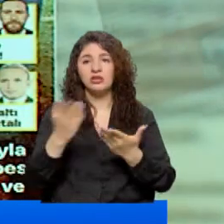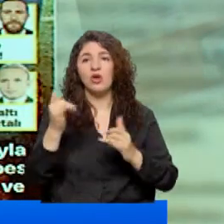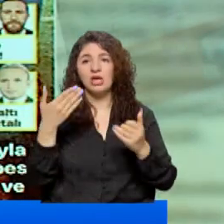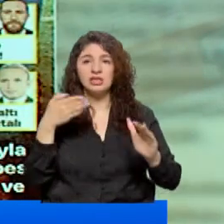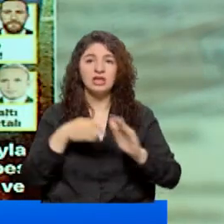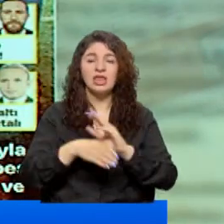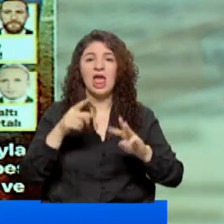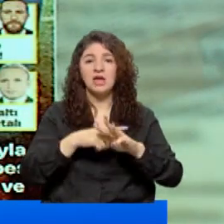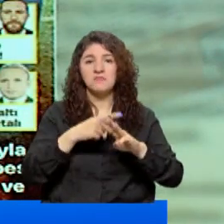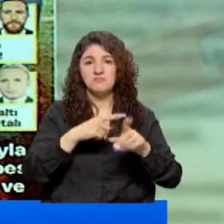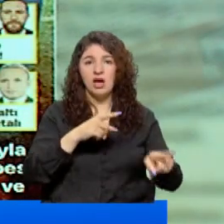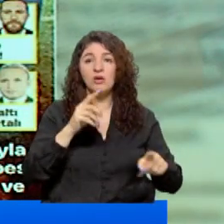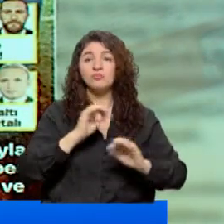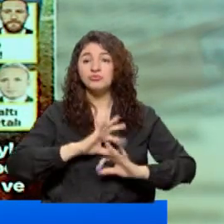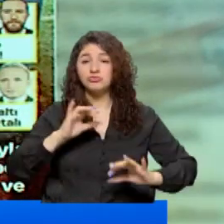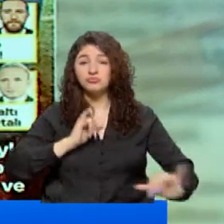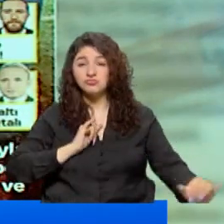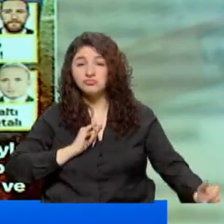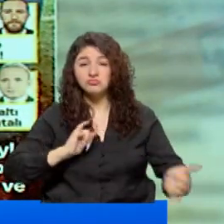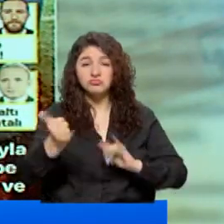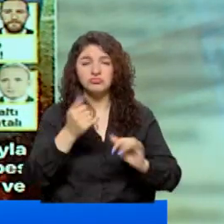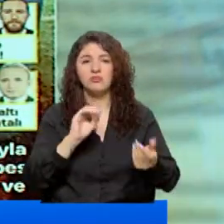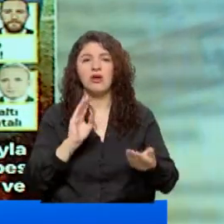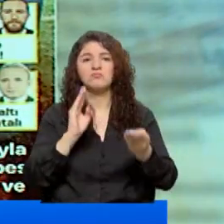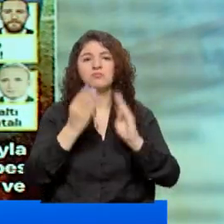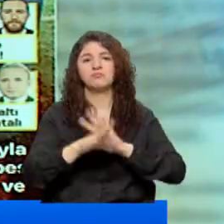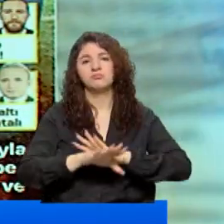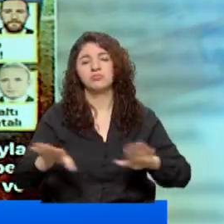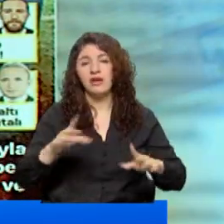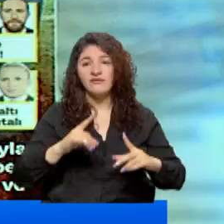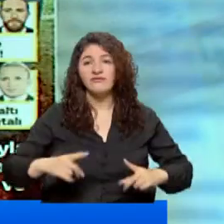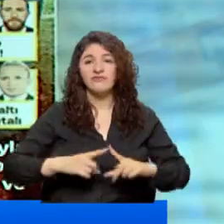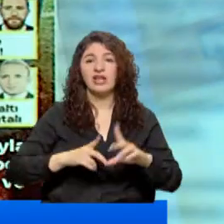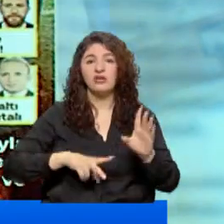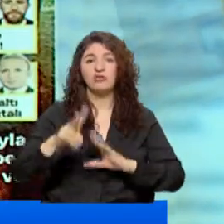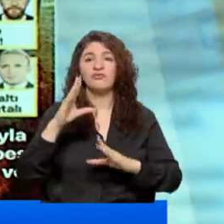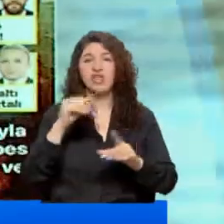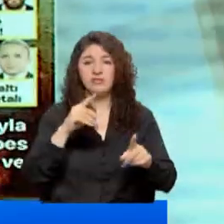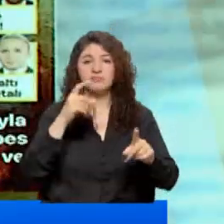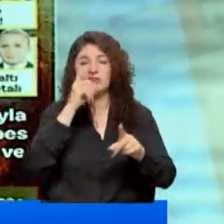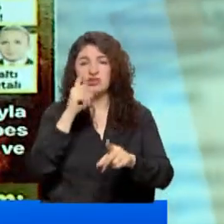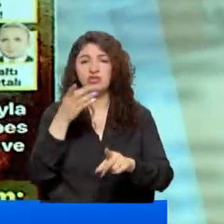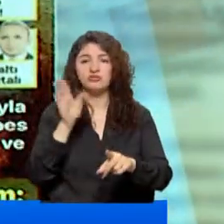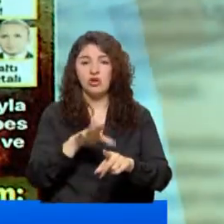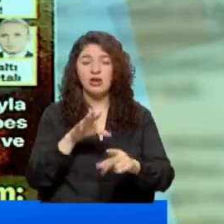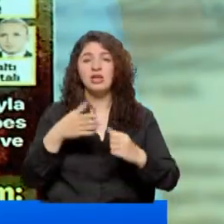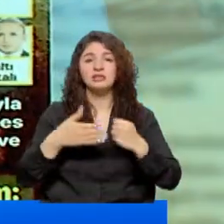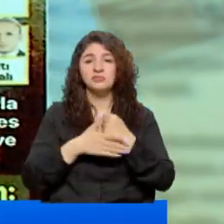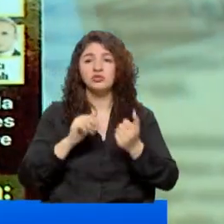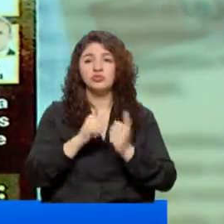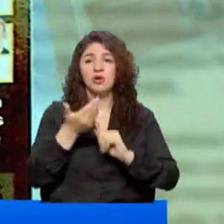Emrah başsan ın müthiş performansıyla turu geçti final yolunda Fenerbahçe ve Beşiktaş'ın ardından